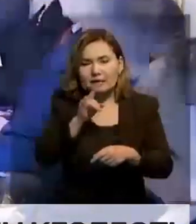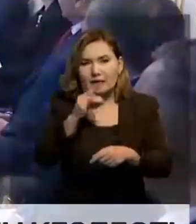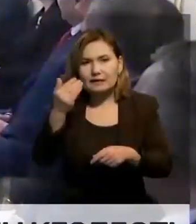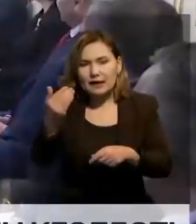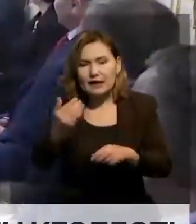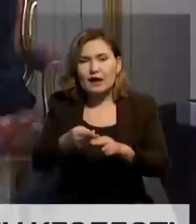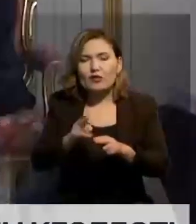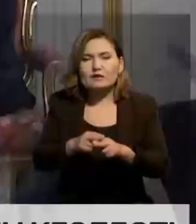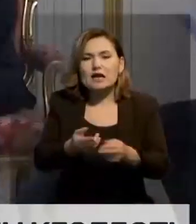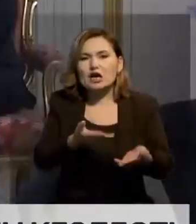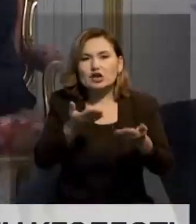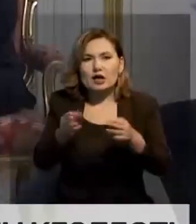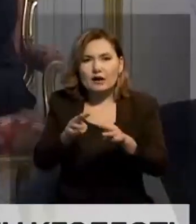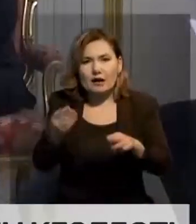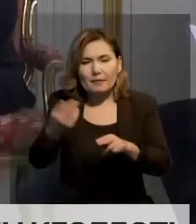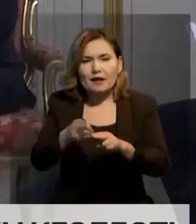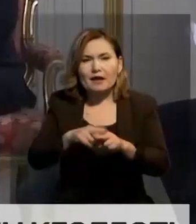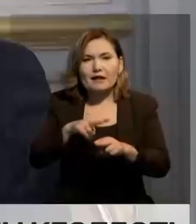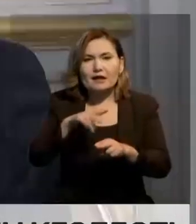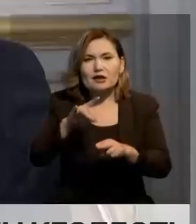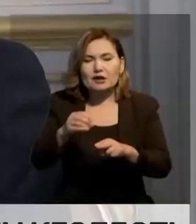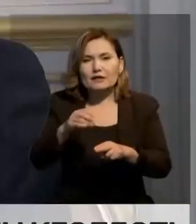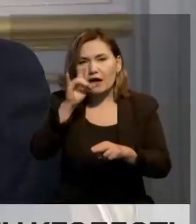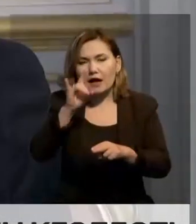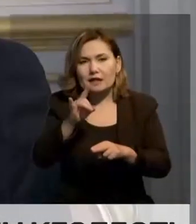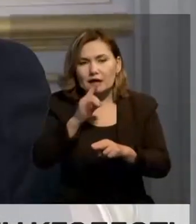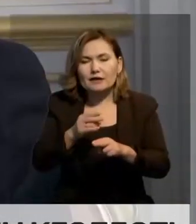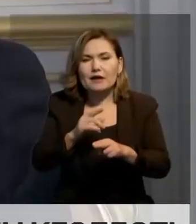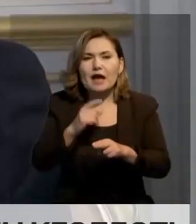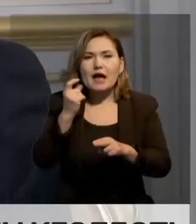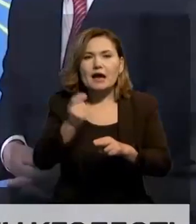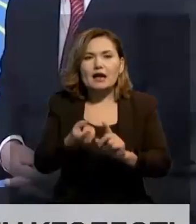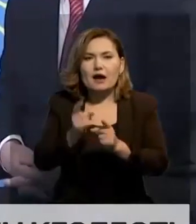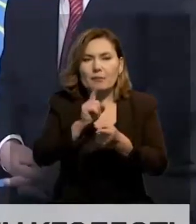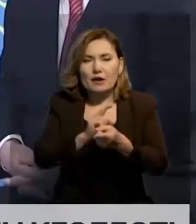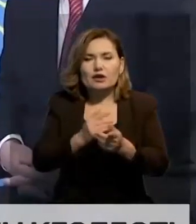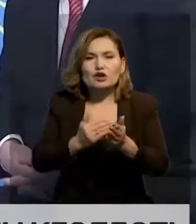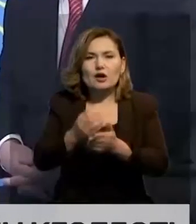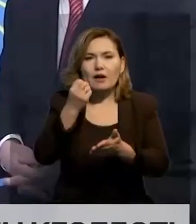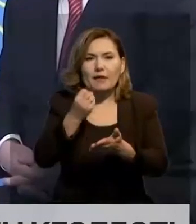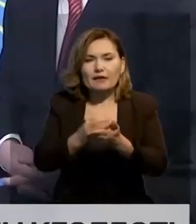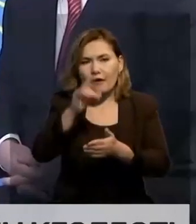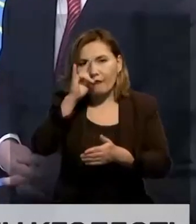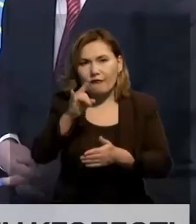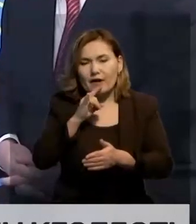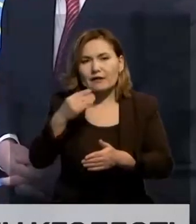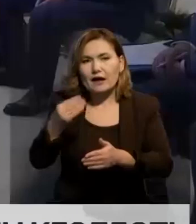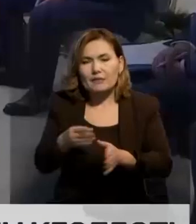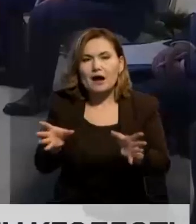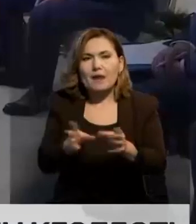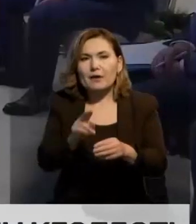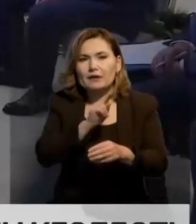Өз кезегінде Жерар Ларше елімізде жүргізіліп жатқан саяси және экономикалық реформаларды жоғары бағалады. Қазақстан мен Франция